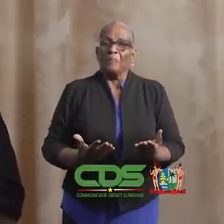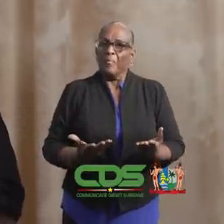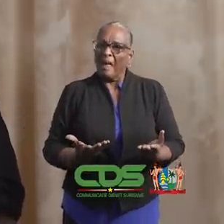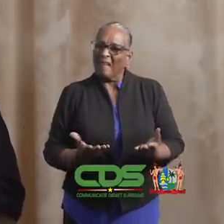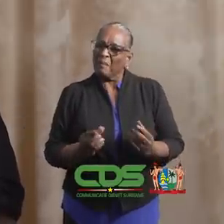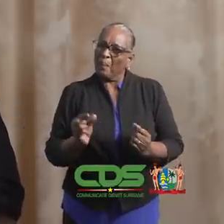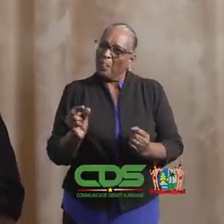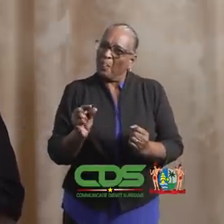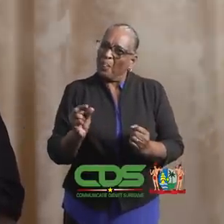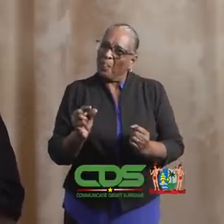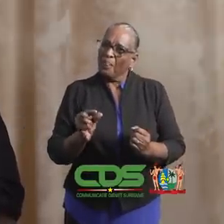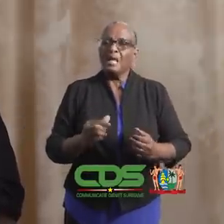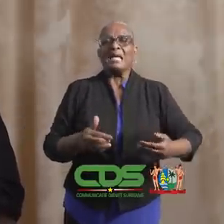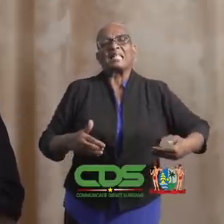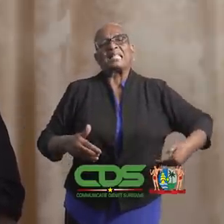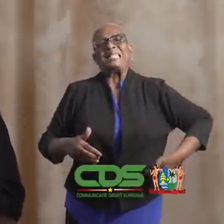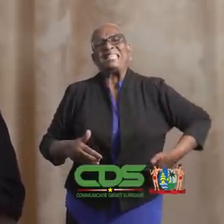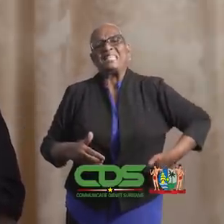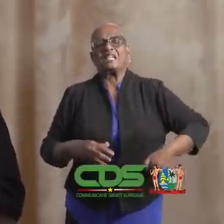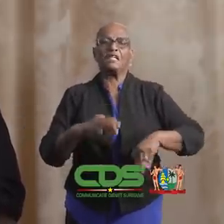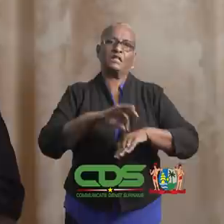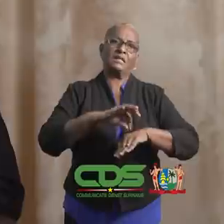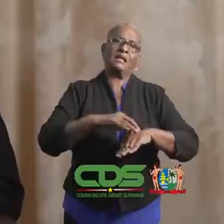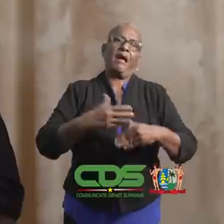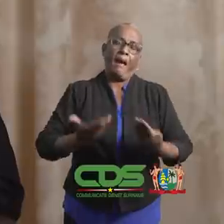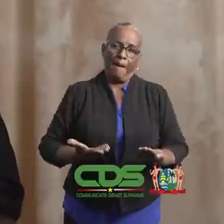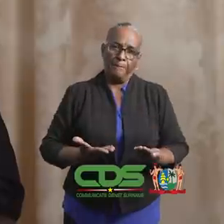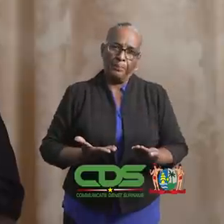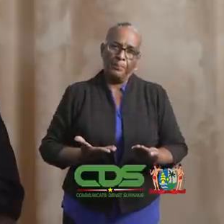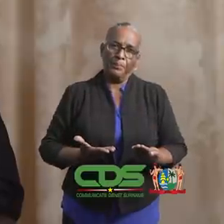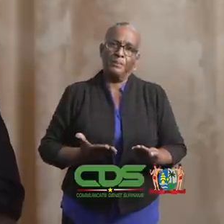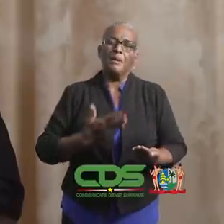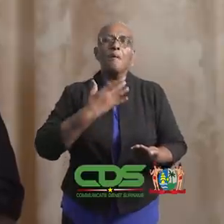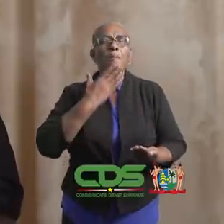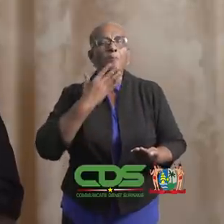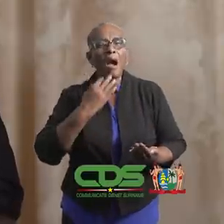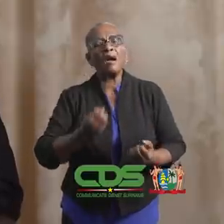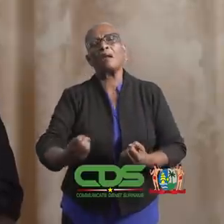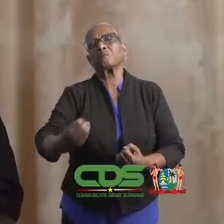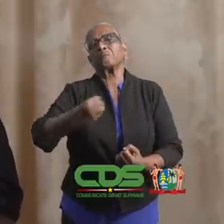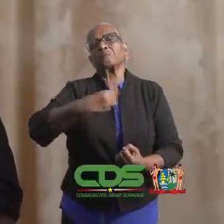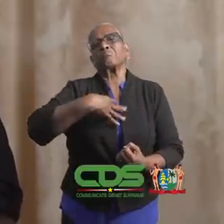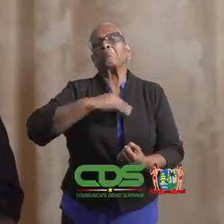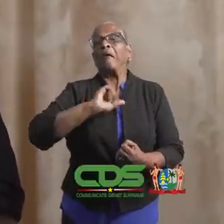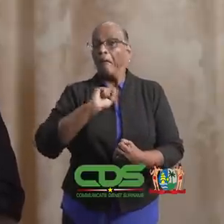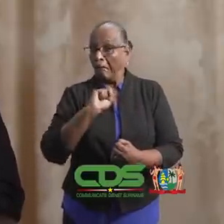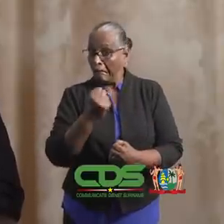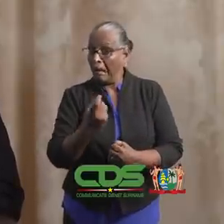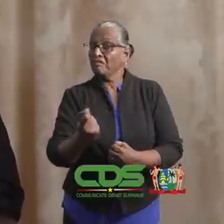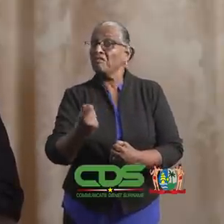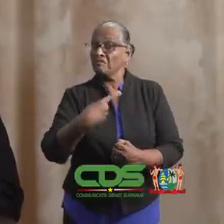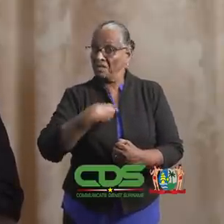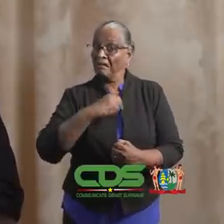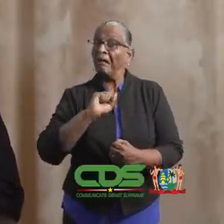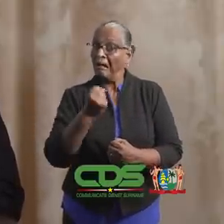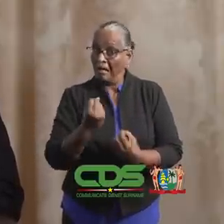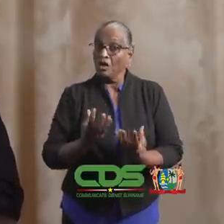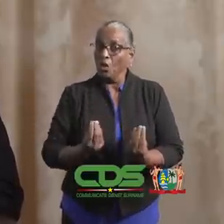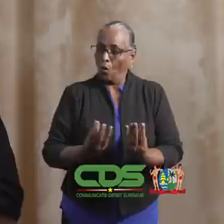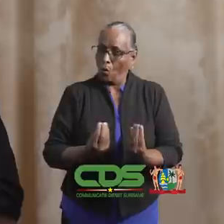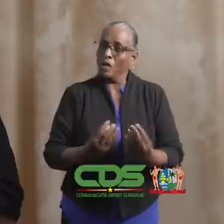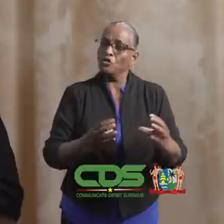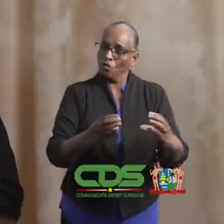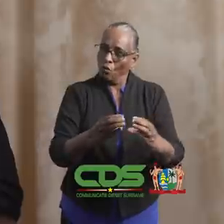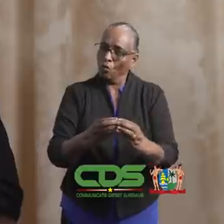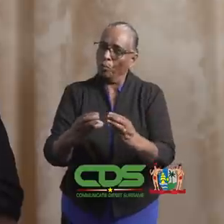in een klein percentage nierziekten. Het is dus duidelijk dat wij als overheid deze kwetsbare groepen